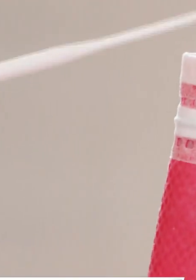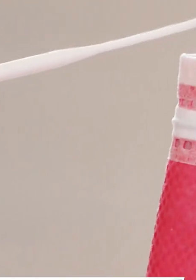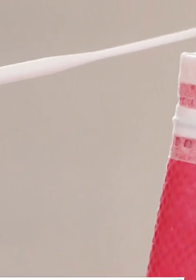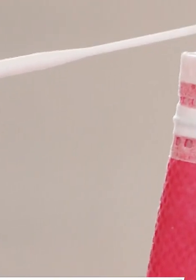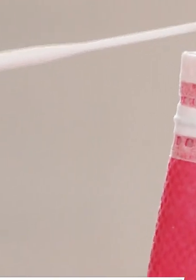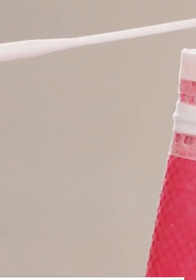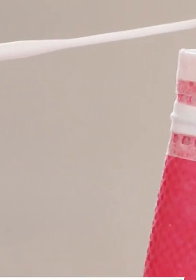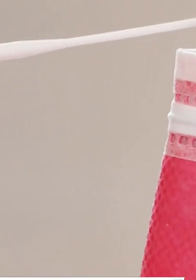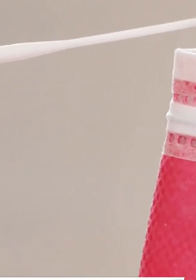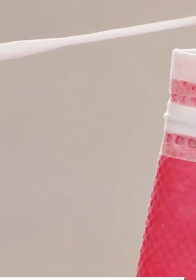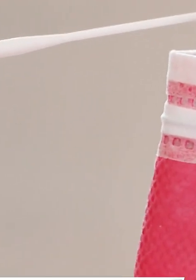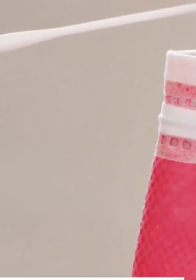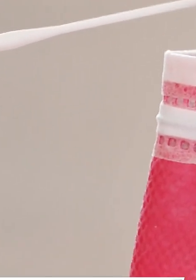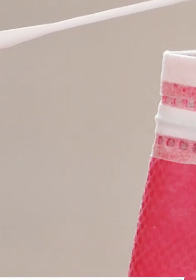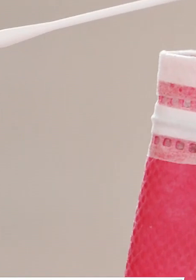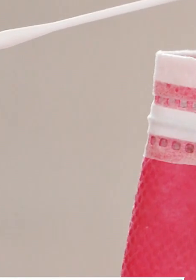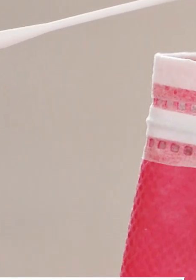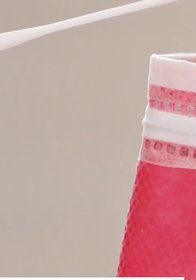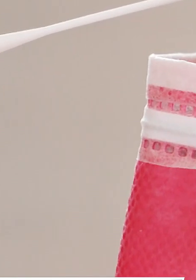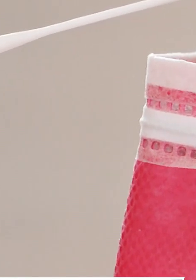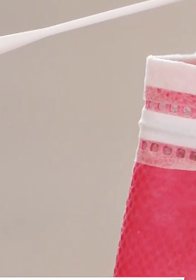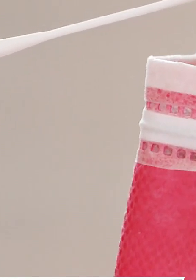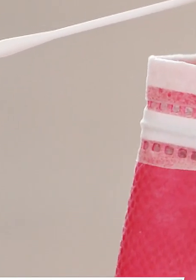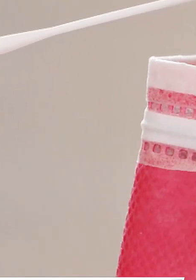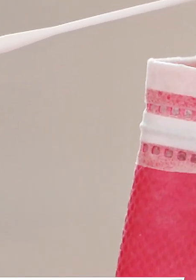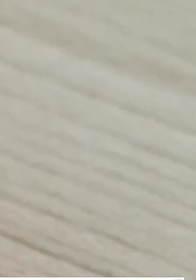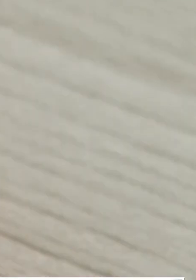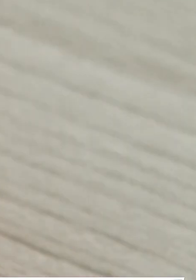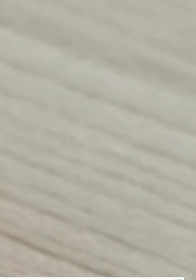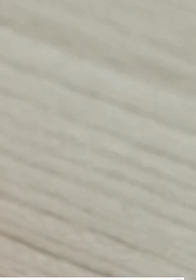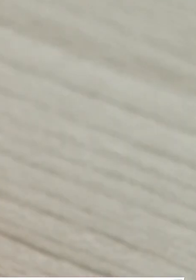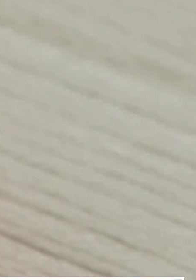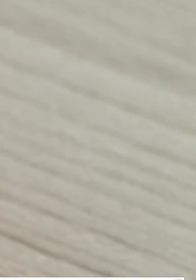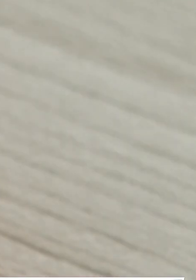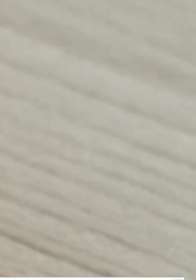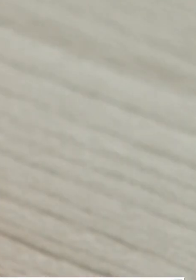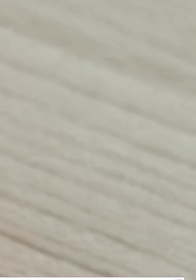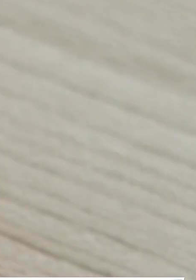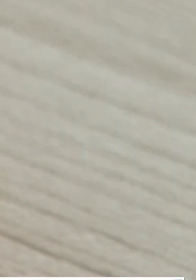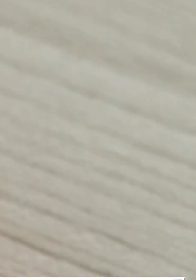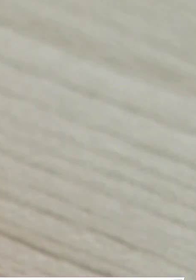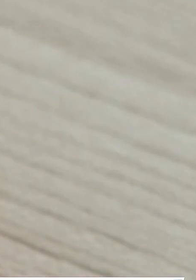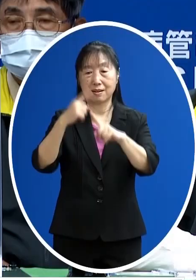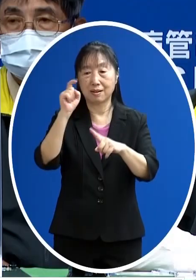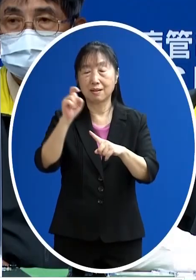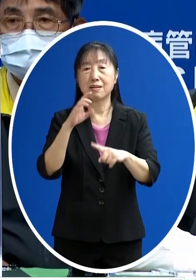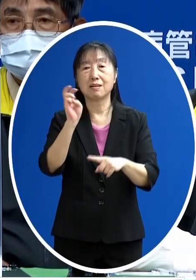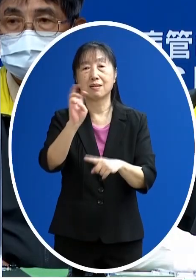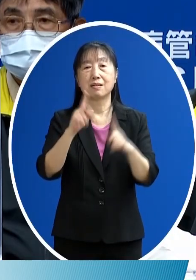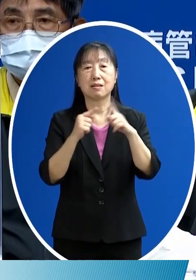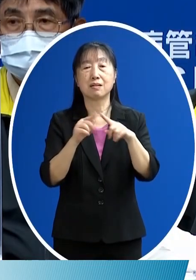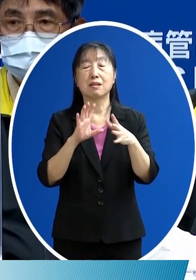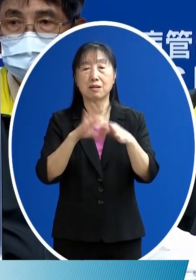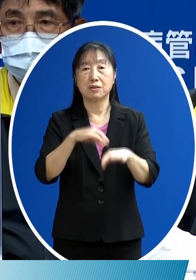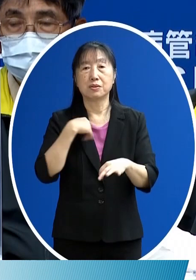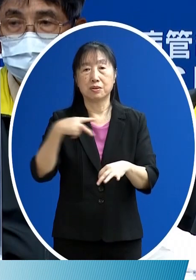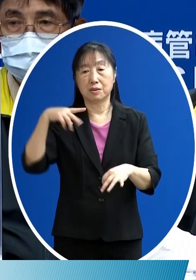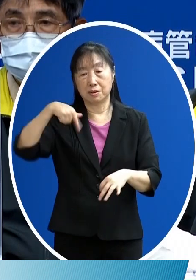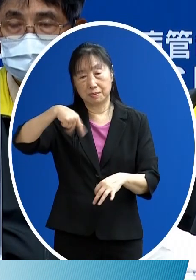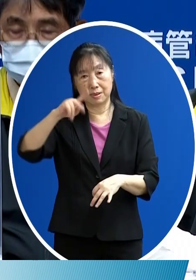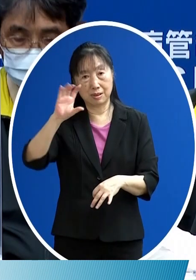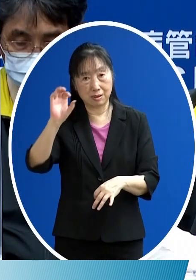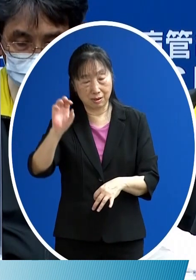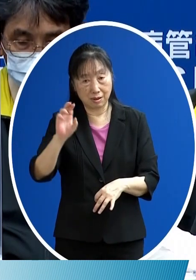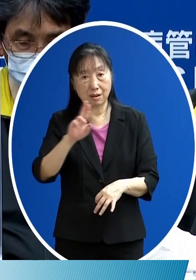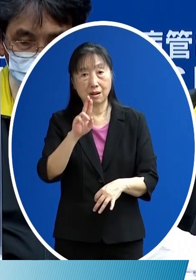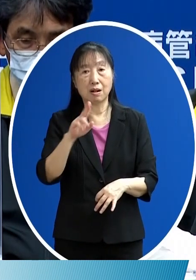示，平均每100人快筛阳性会有10人是未阳性，以台湾现况来看并不合适。 要增加10个